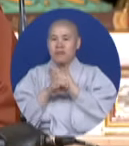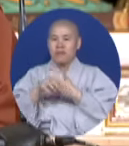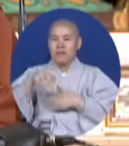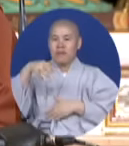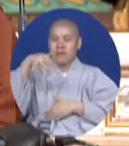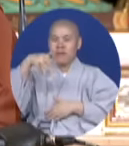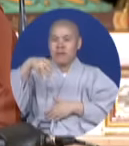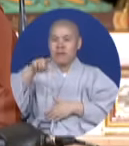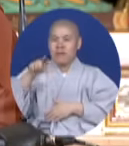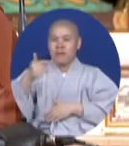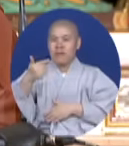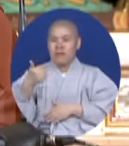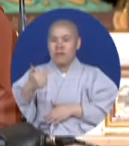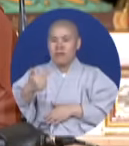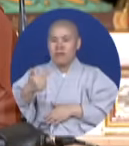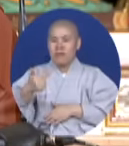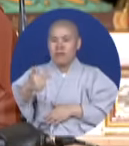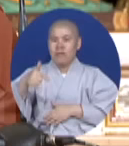천국